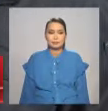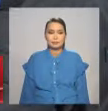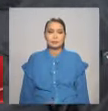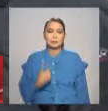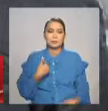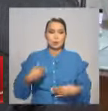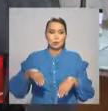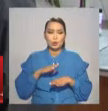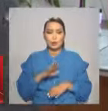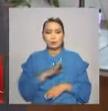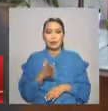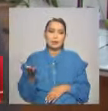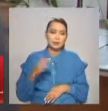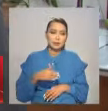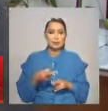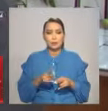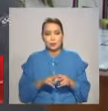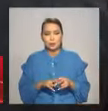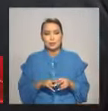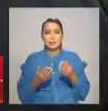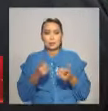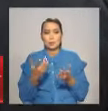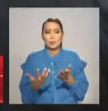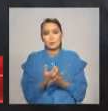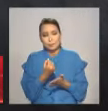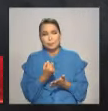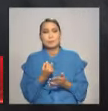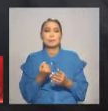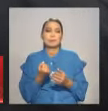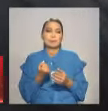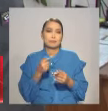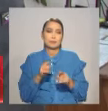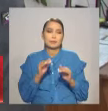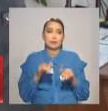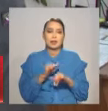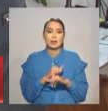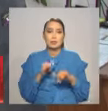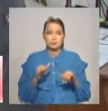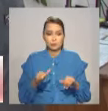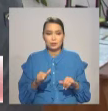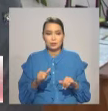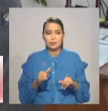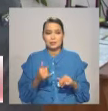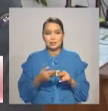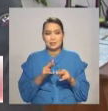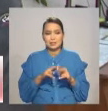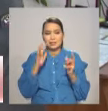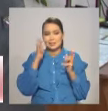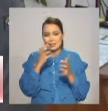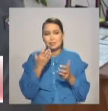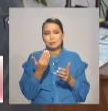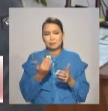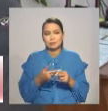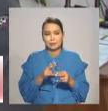посоветовал, говорит, давай, Витек, иди, из себя получится. Ничего, ни о чем не жалею. Профессия довольно серьезная, поэтому относиться